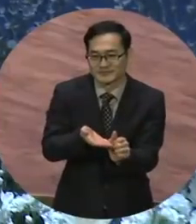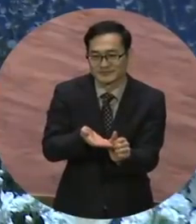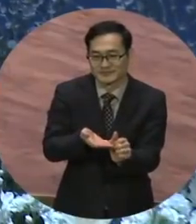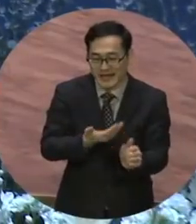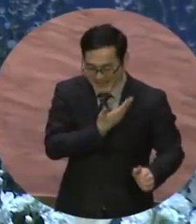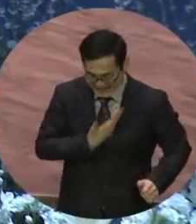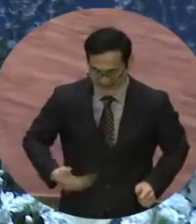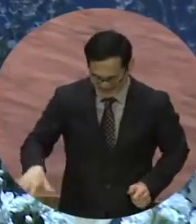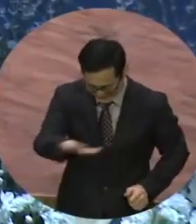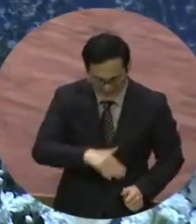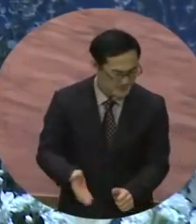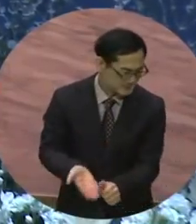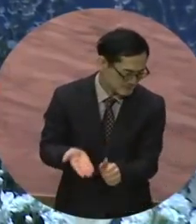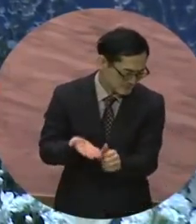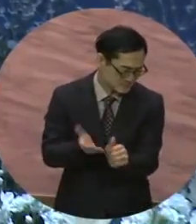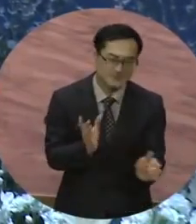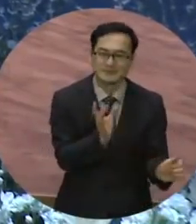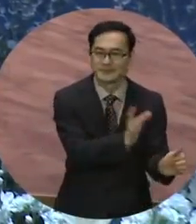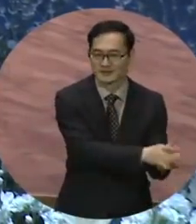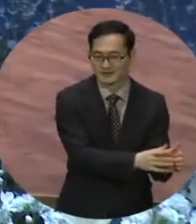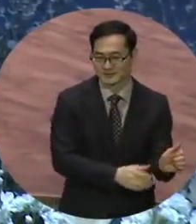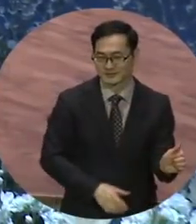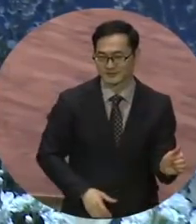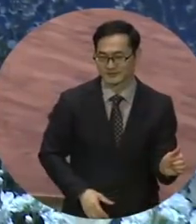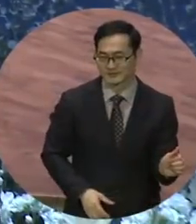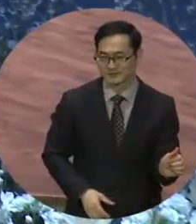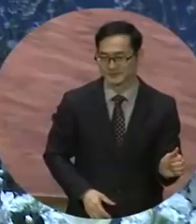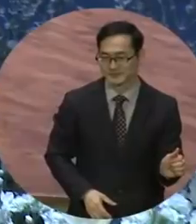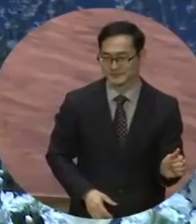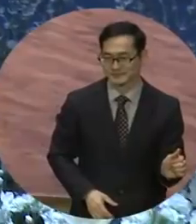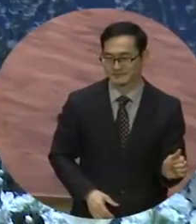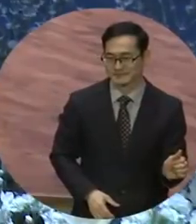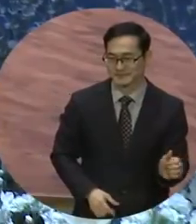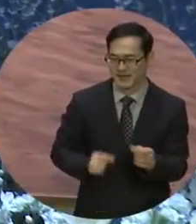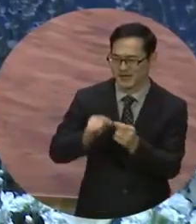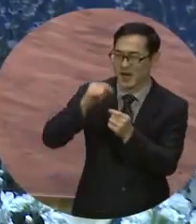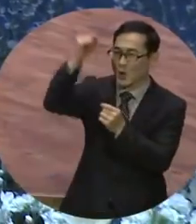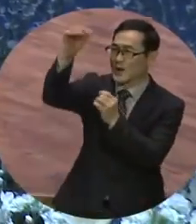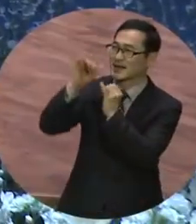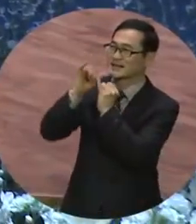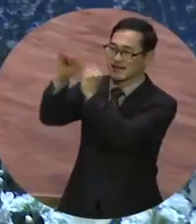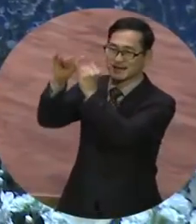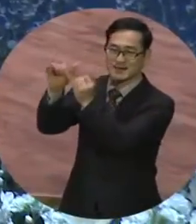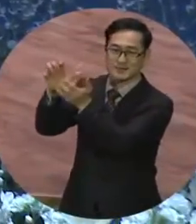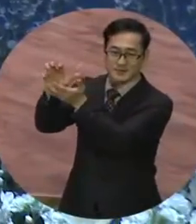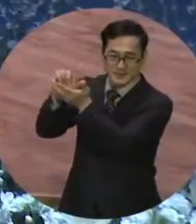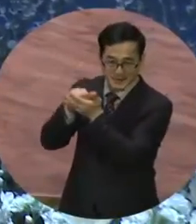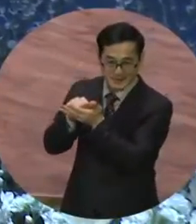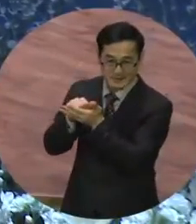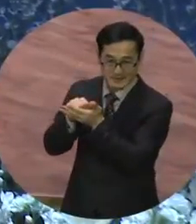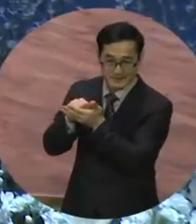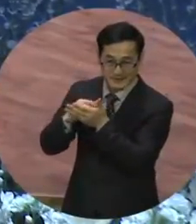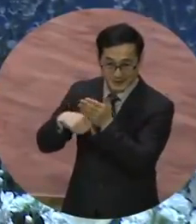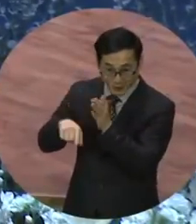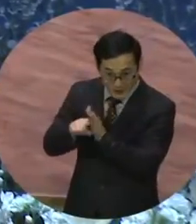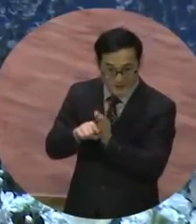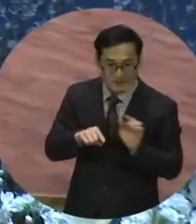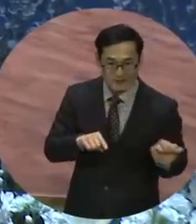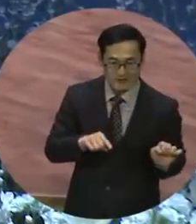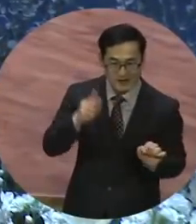않고 영혼에 썩지 않는 상급을 바라보는 영적 서밋.